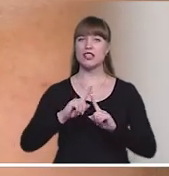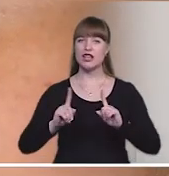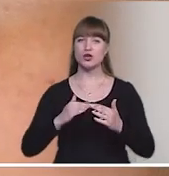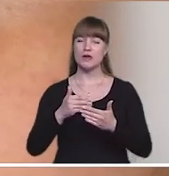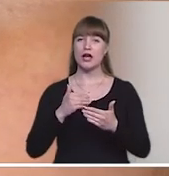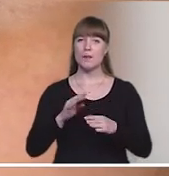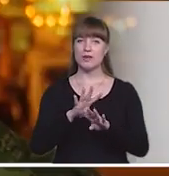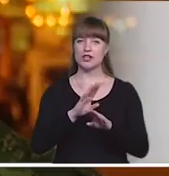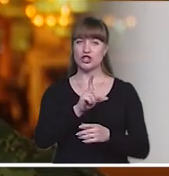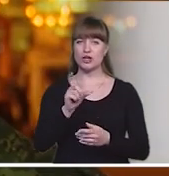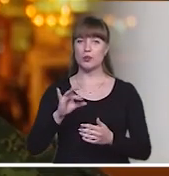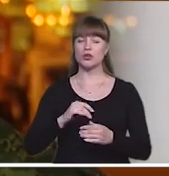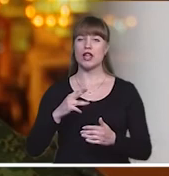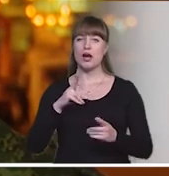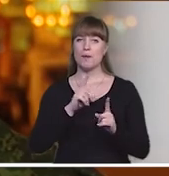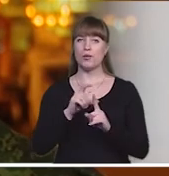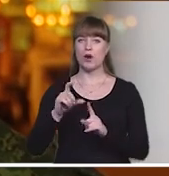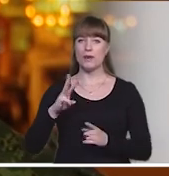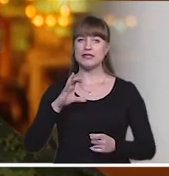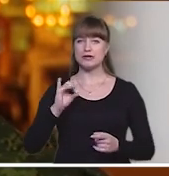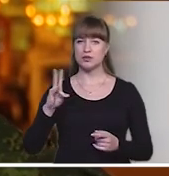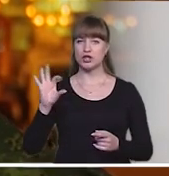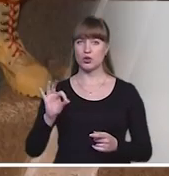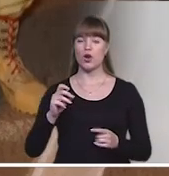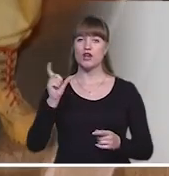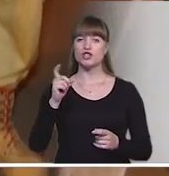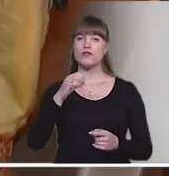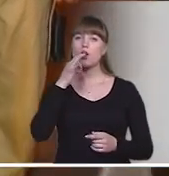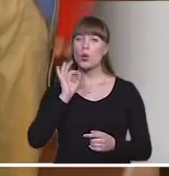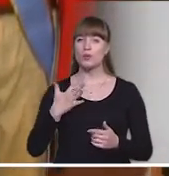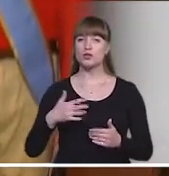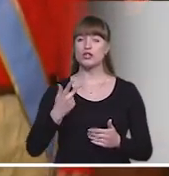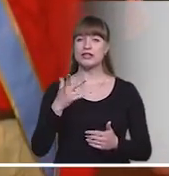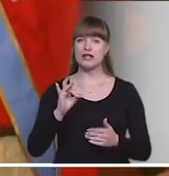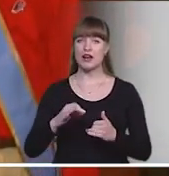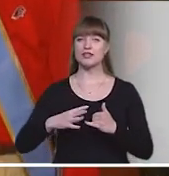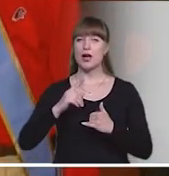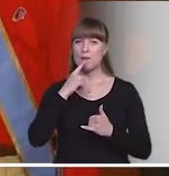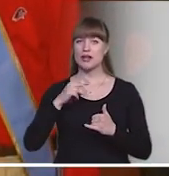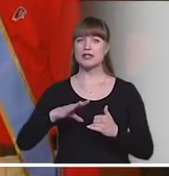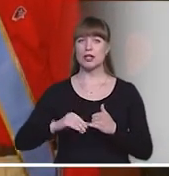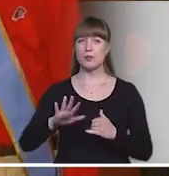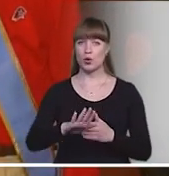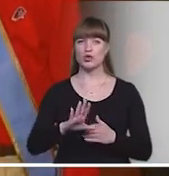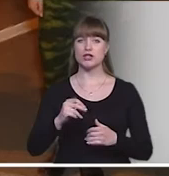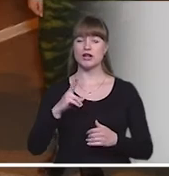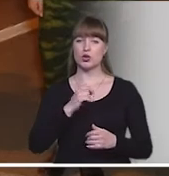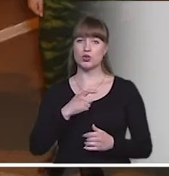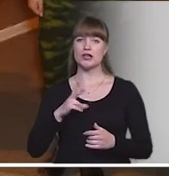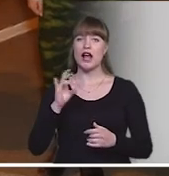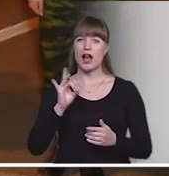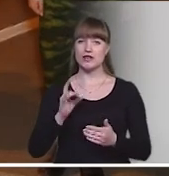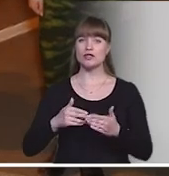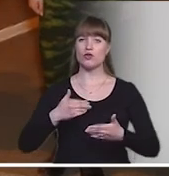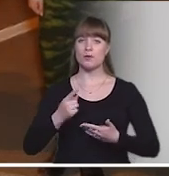перед трибуной по команде «Смирно». А Юрий Шевель – человек опытный. Уже 3 раза прошел по Красной площади, как курсант Аксайского кадетского корпуса. А в